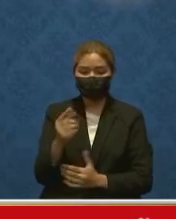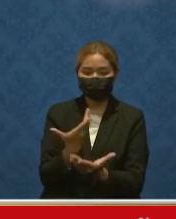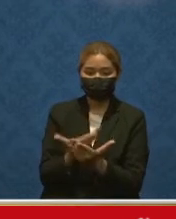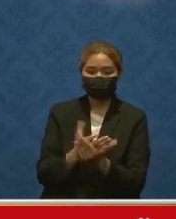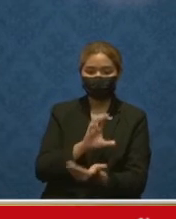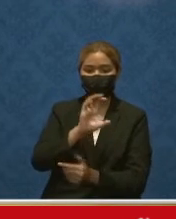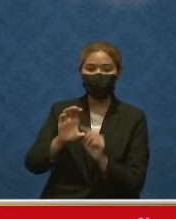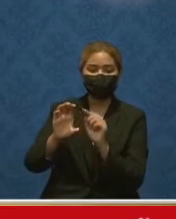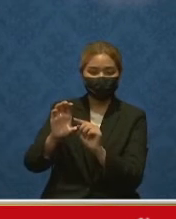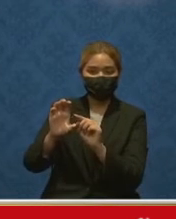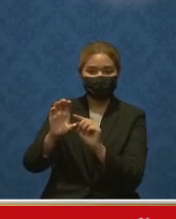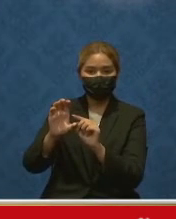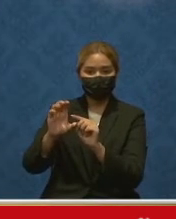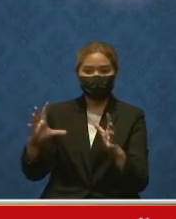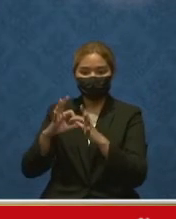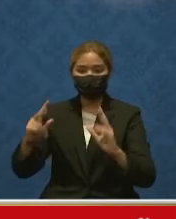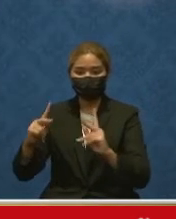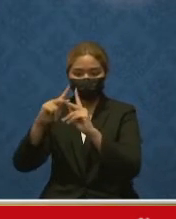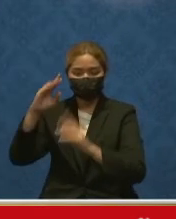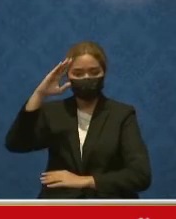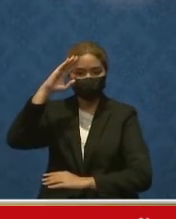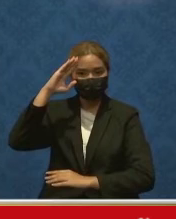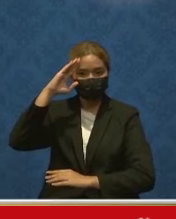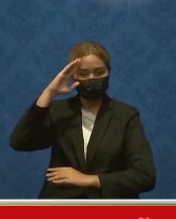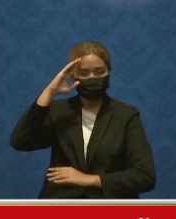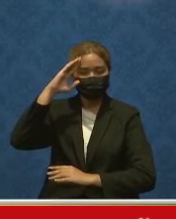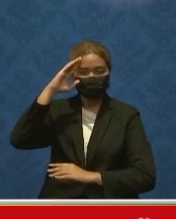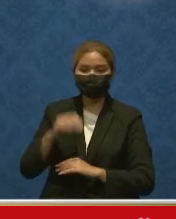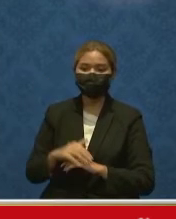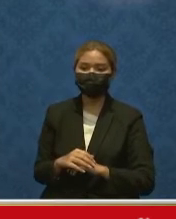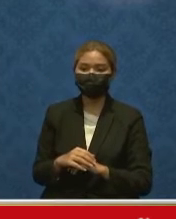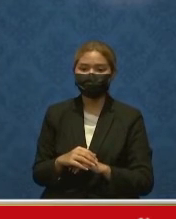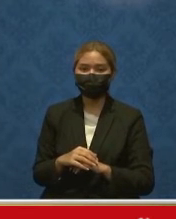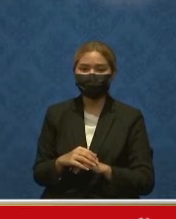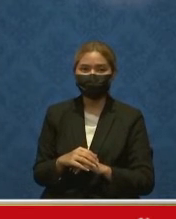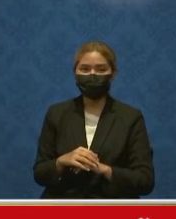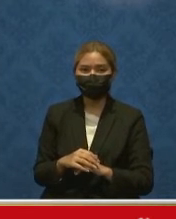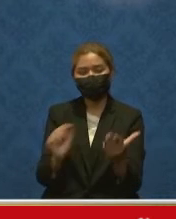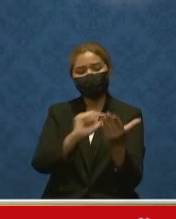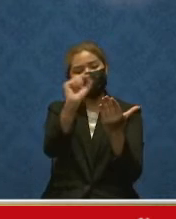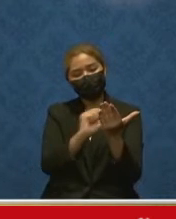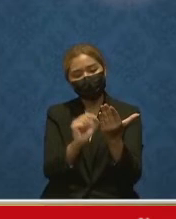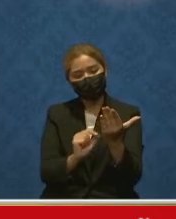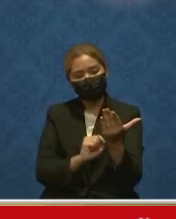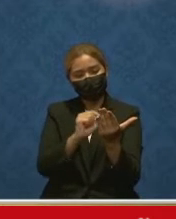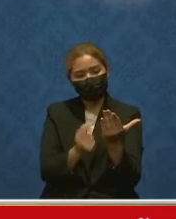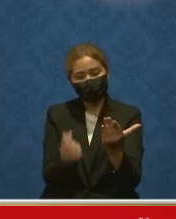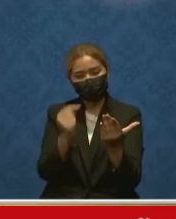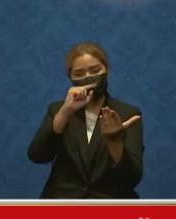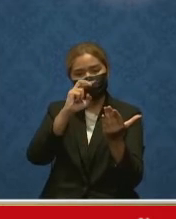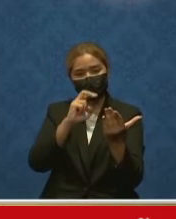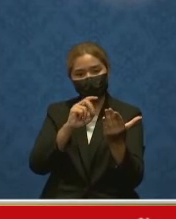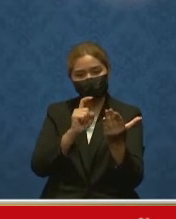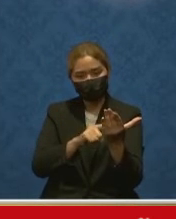เกิดขึ้นในกระทรวงกลาโหมเนี่ยนะครับเขาบอกว่าแม้วเขียนแล้วดูดีขณะเดียวกันยังระบุถึงเป้าหมายของกองทัพ